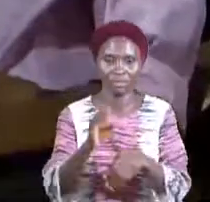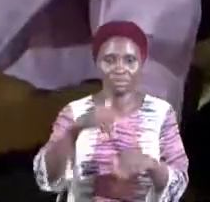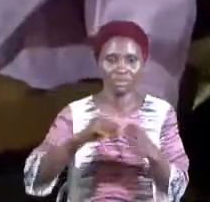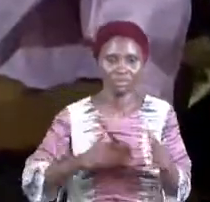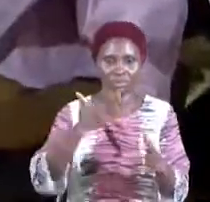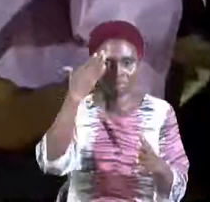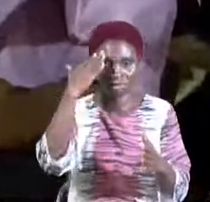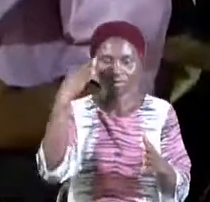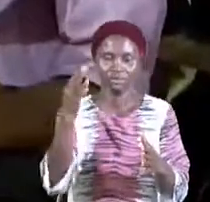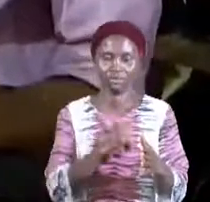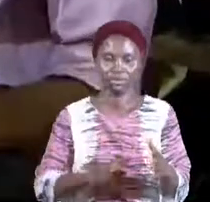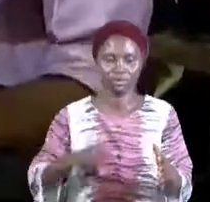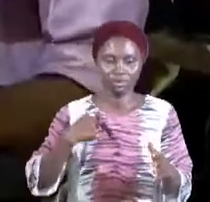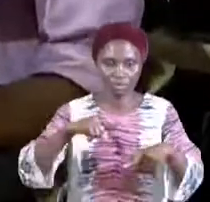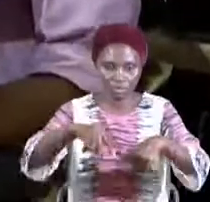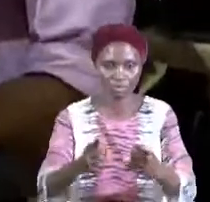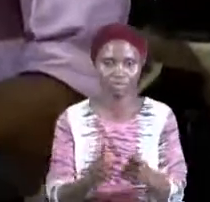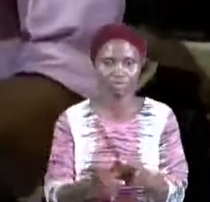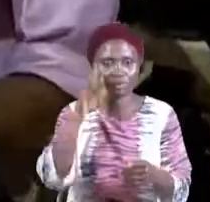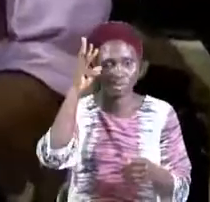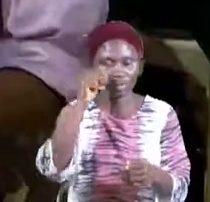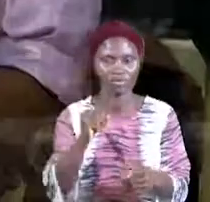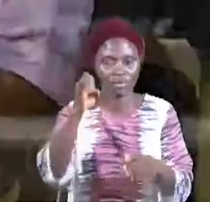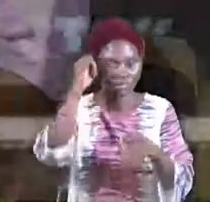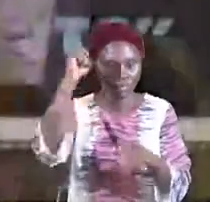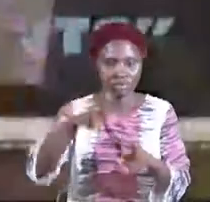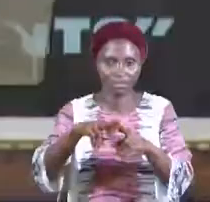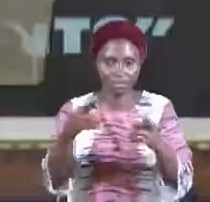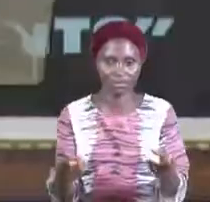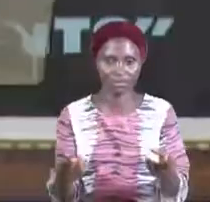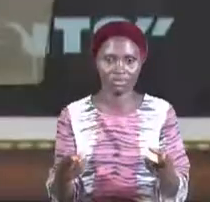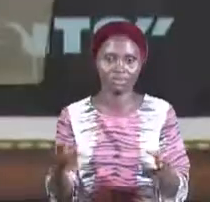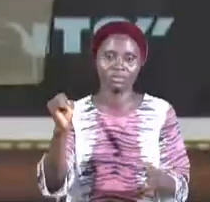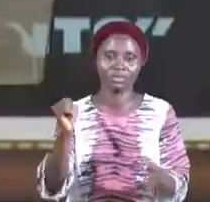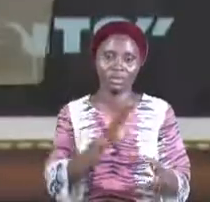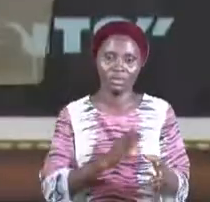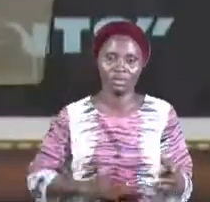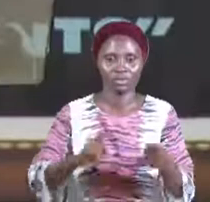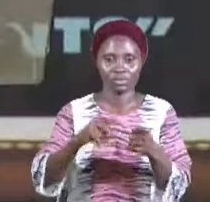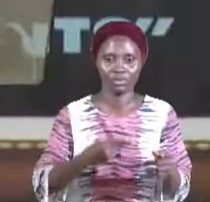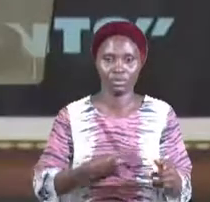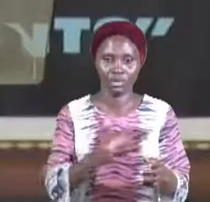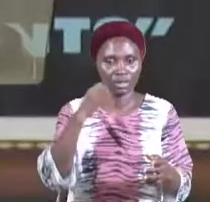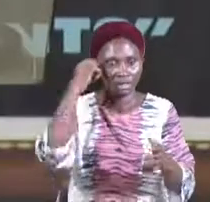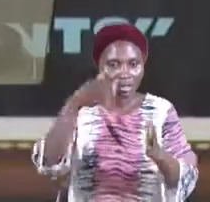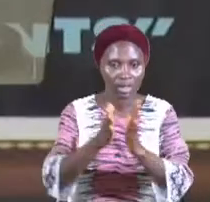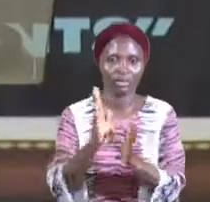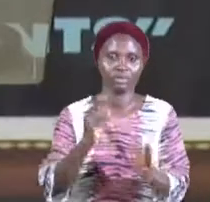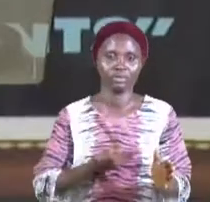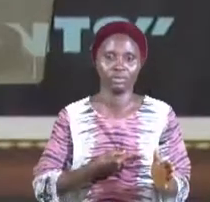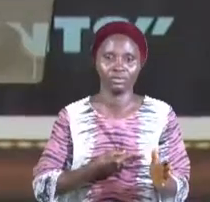connaissance de la part du Seigneur, nous allons à lui, il nous révèle Christ. Et il nous demande, qui est